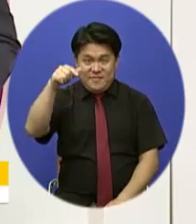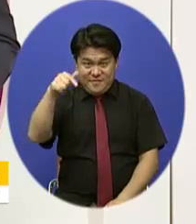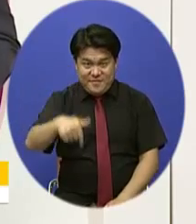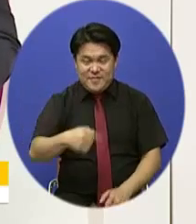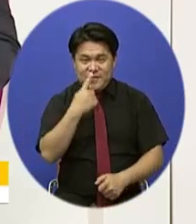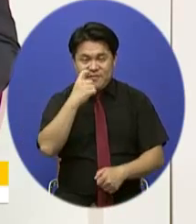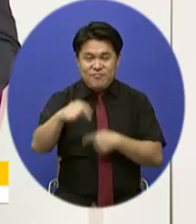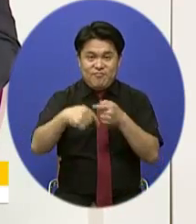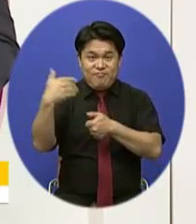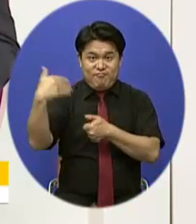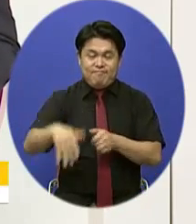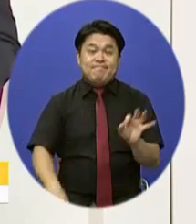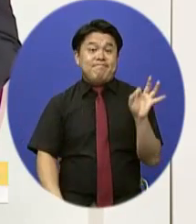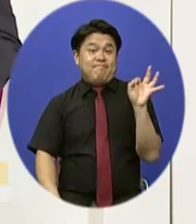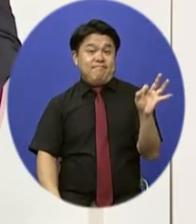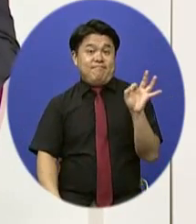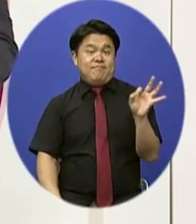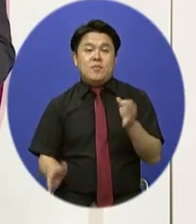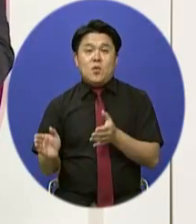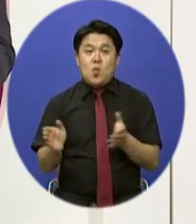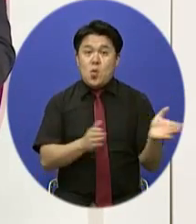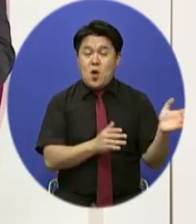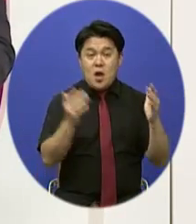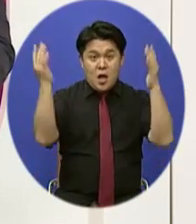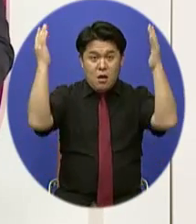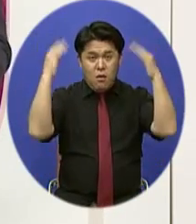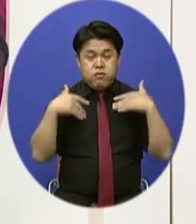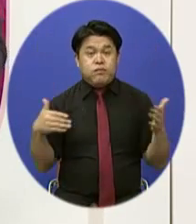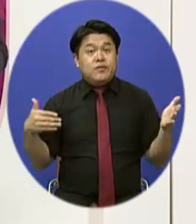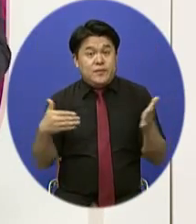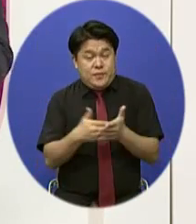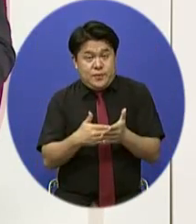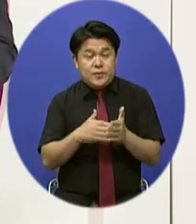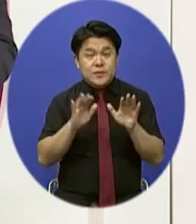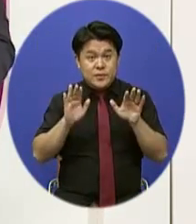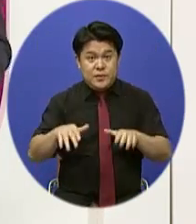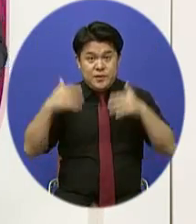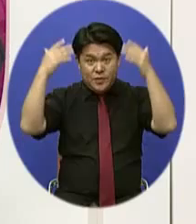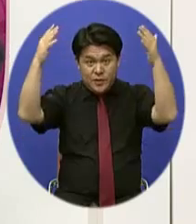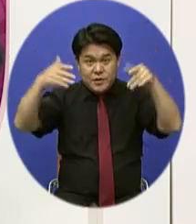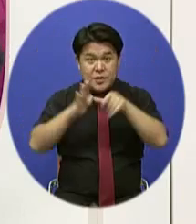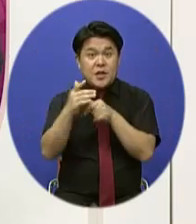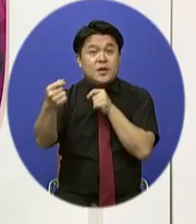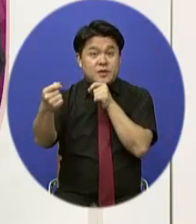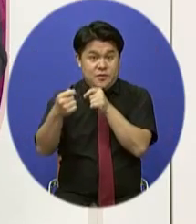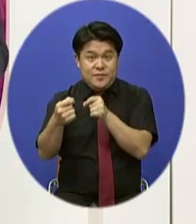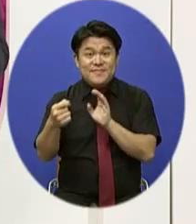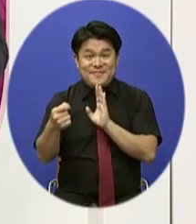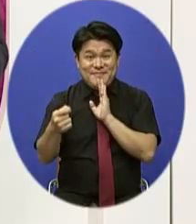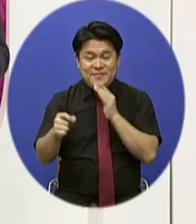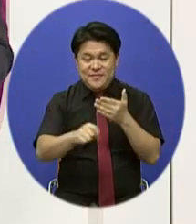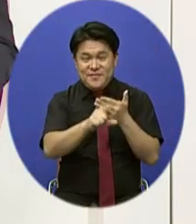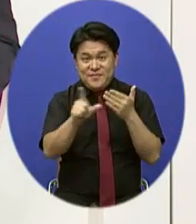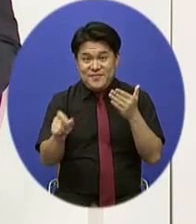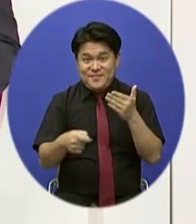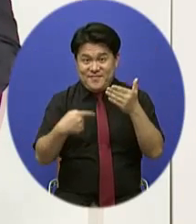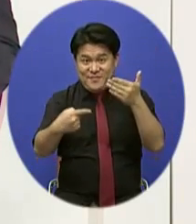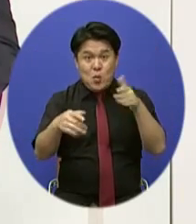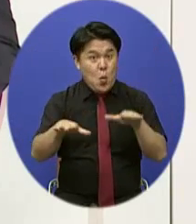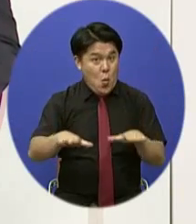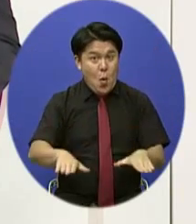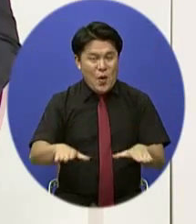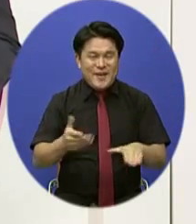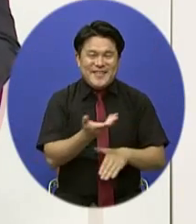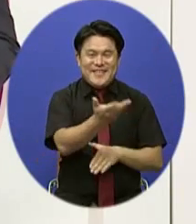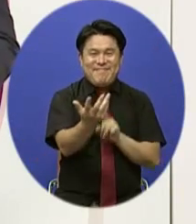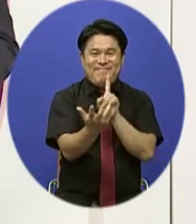부탁드립니다. 그래요. 네, 무더운 여름이 서서히 물러가고 네. 가을의 문턱에 서 있는 9월 초하루를 맞았습니다. 여러분